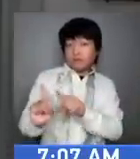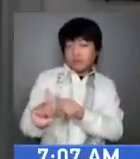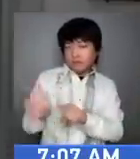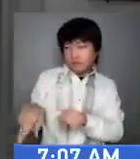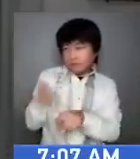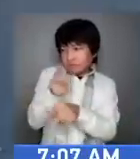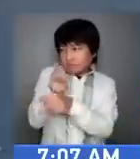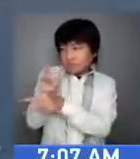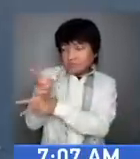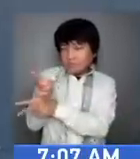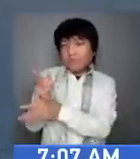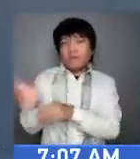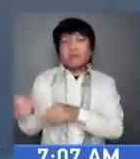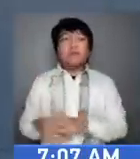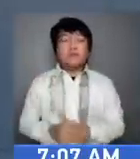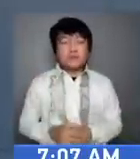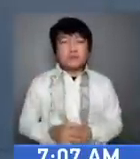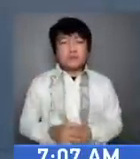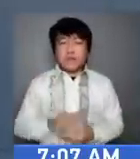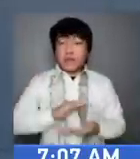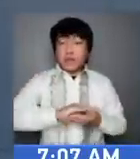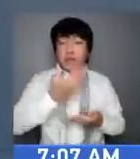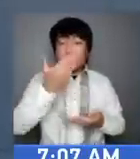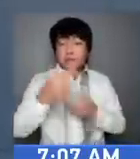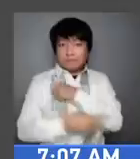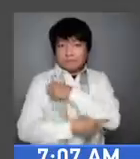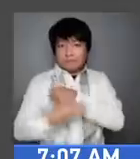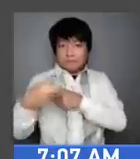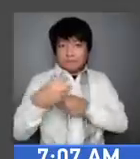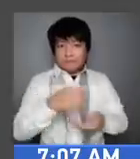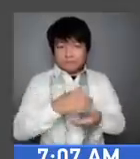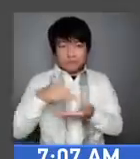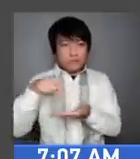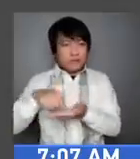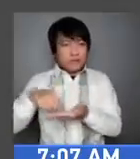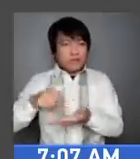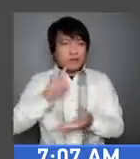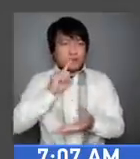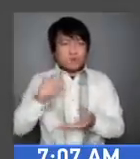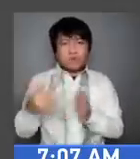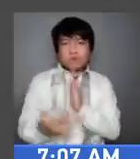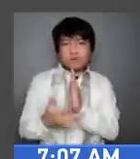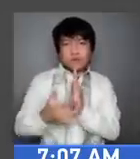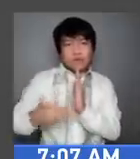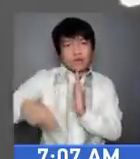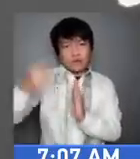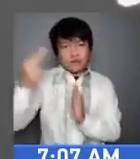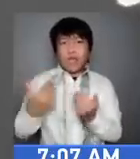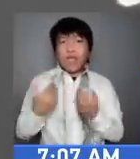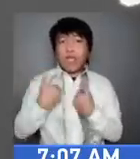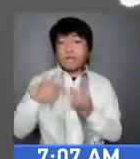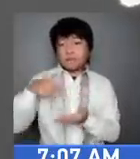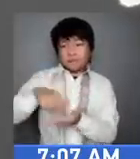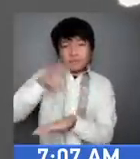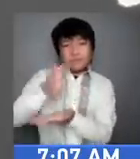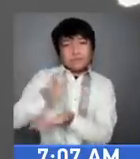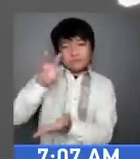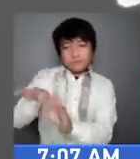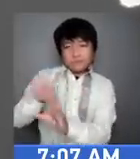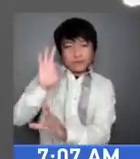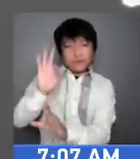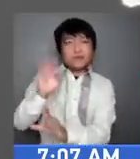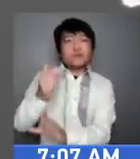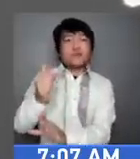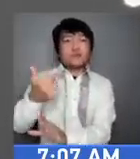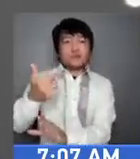nakuha nila na laptop ay high-end. So meron siyang GPS. So through intelligence gathering, nakuha natin